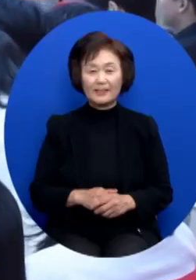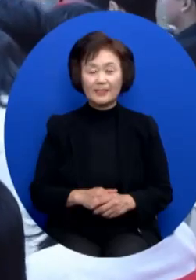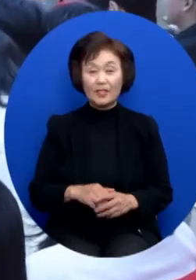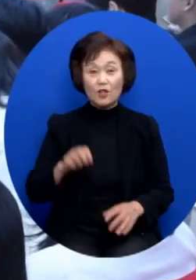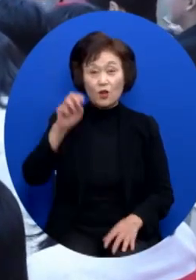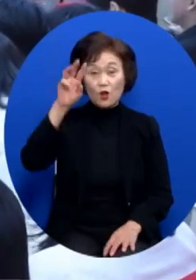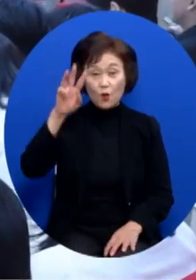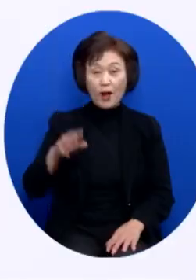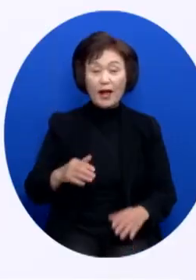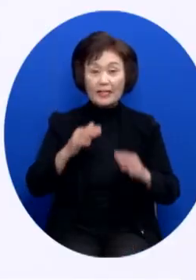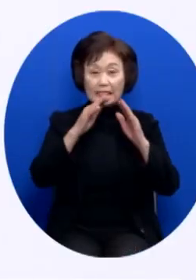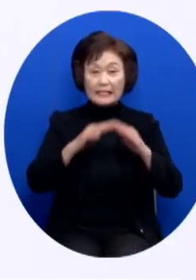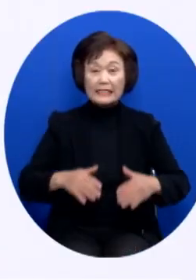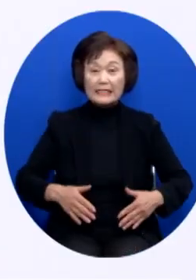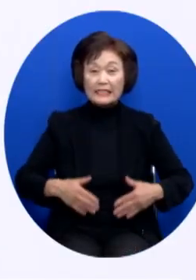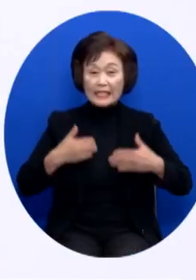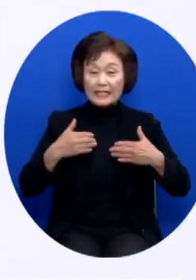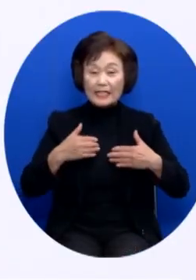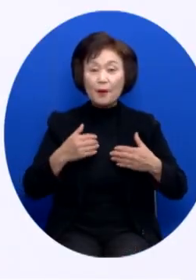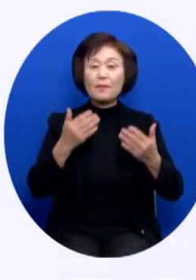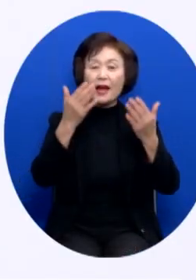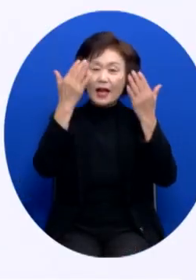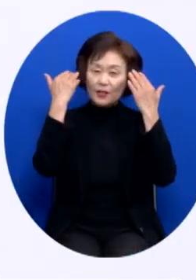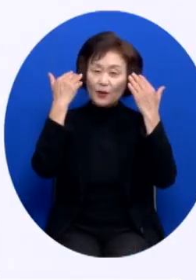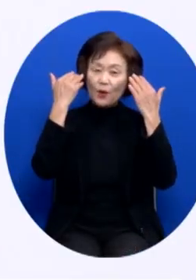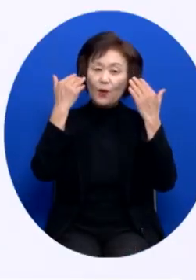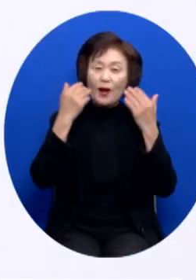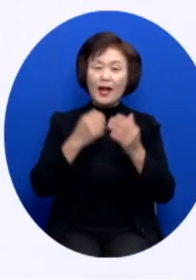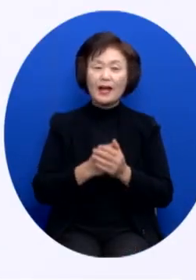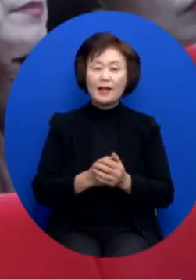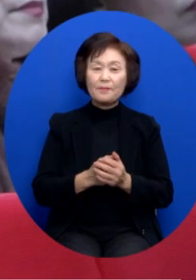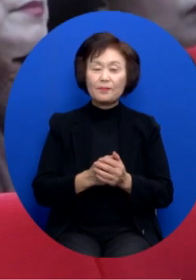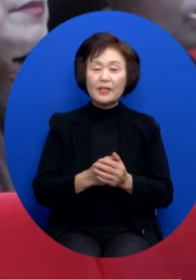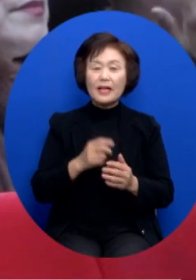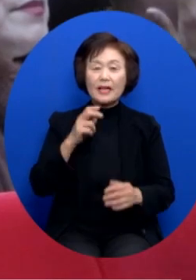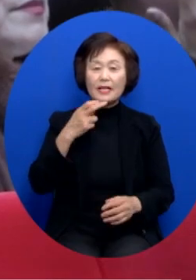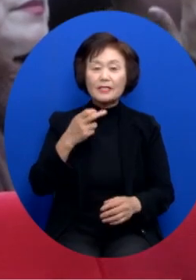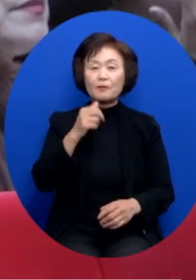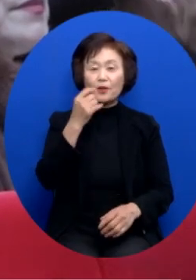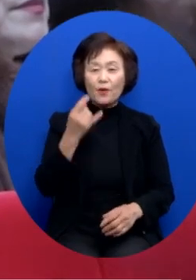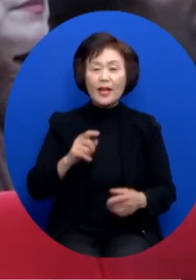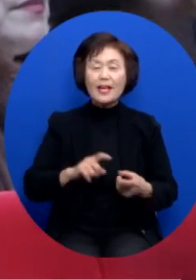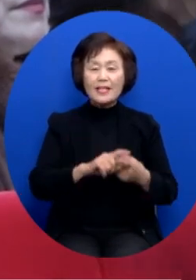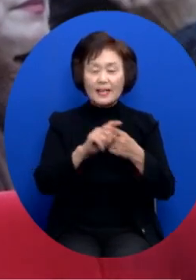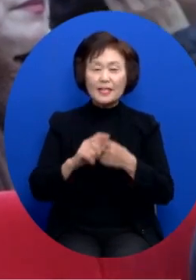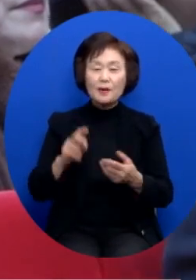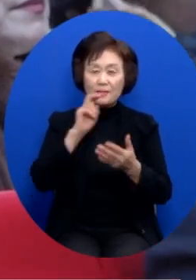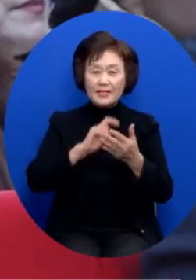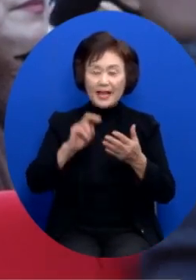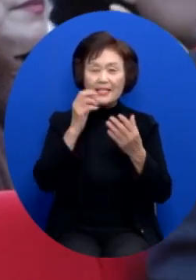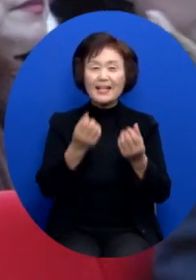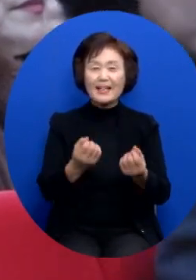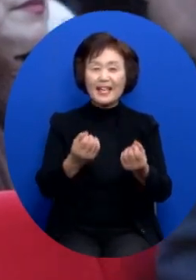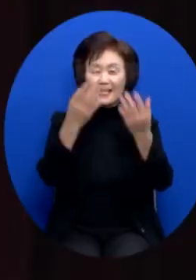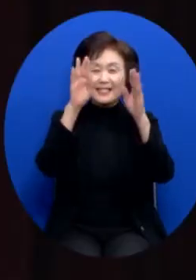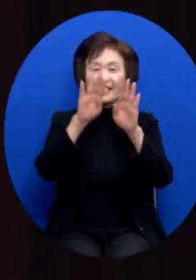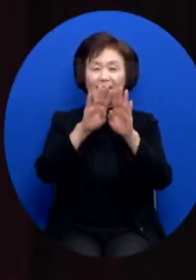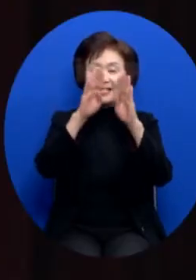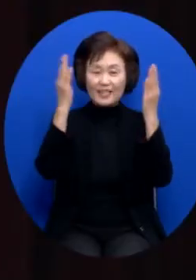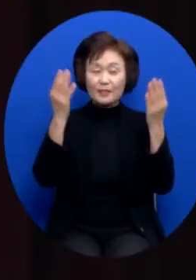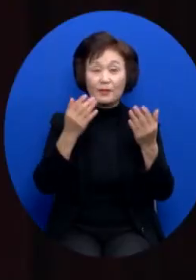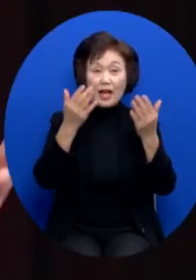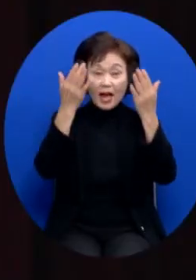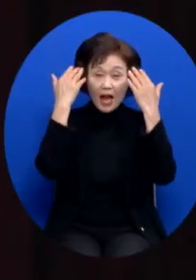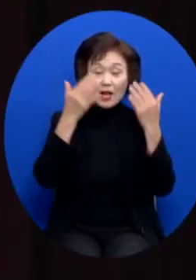광주 전남권 캠퍼스 기독교수 연합회가 제 122회 기독교수 연합 찬양제를 열었습니다 예배에서 광주 학원